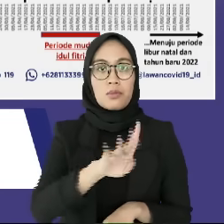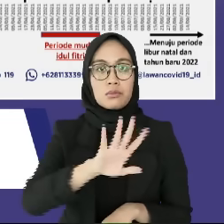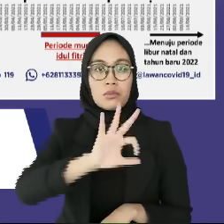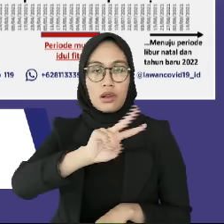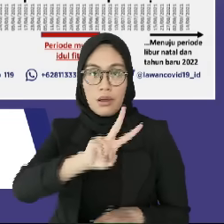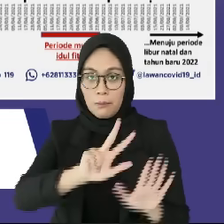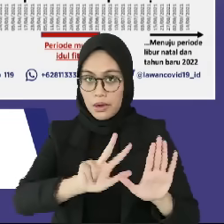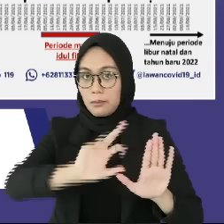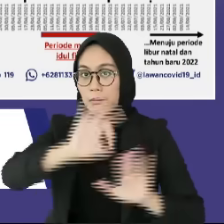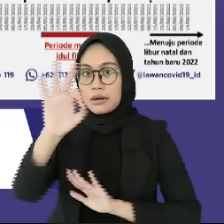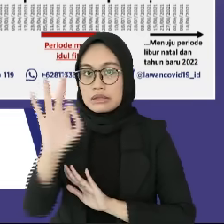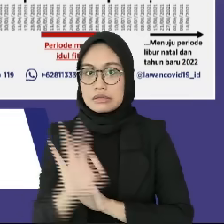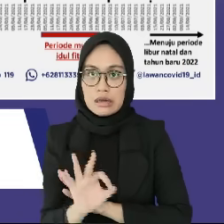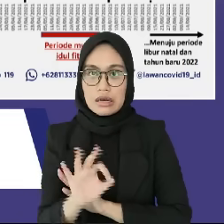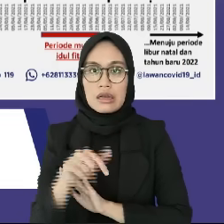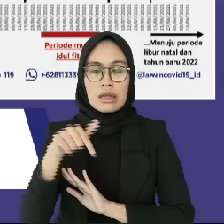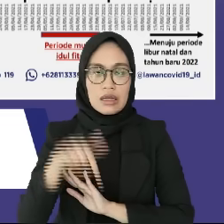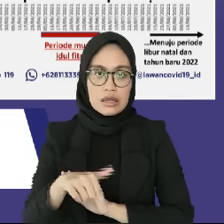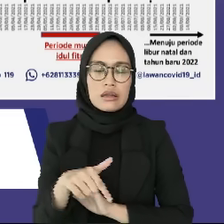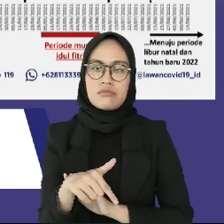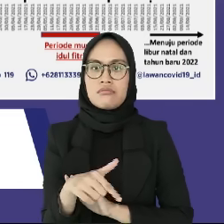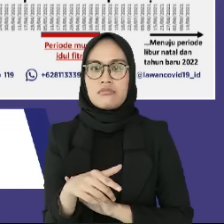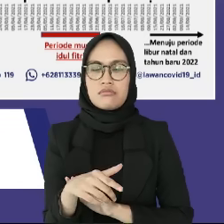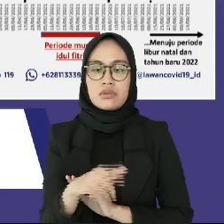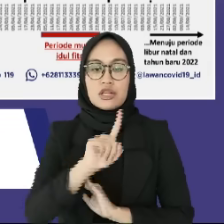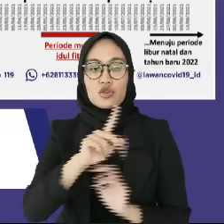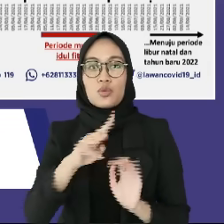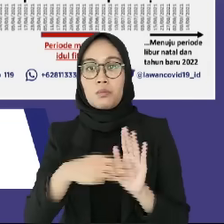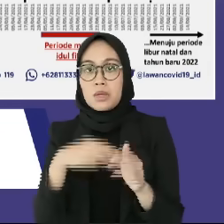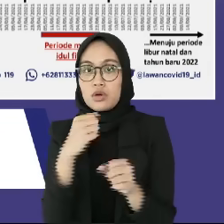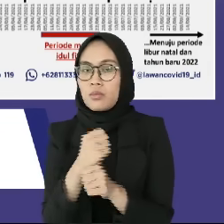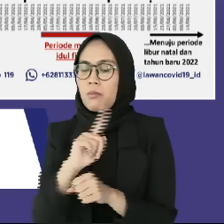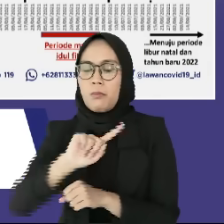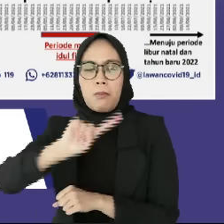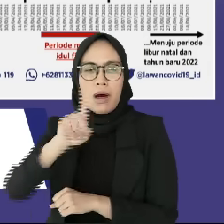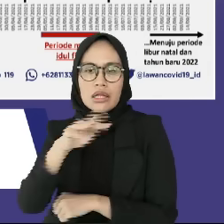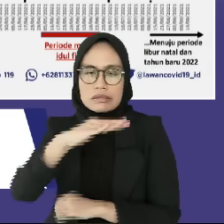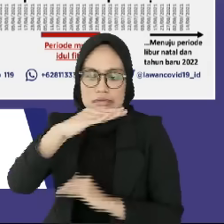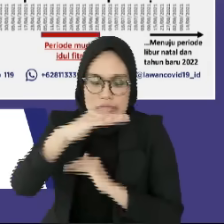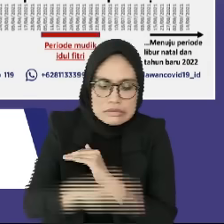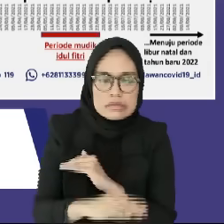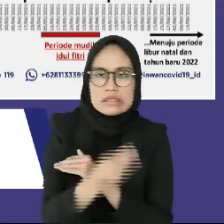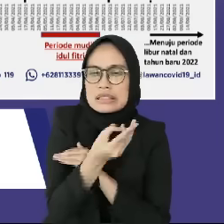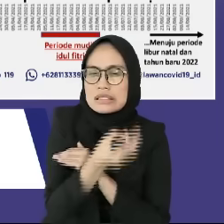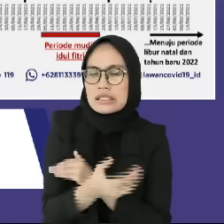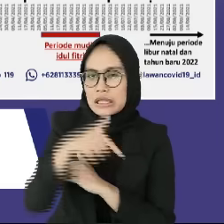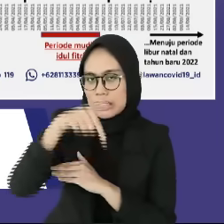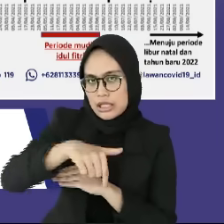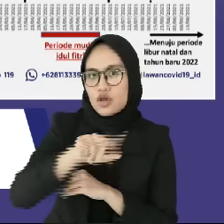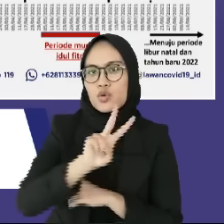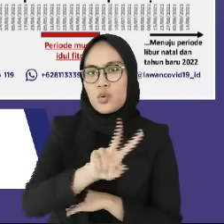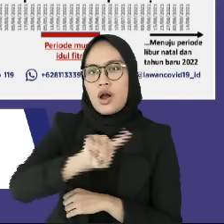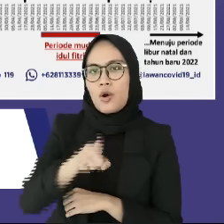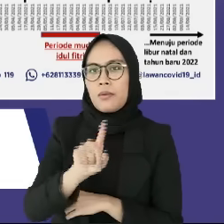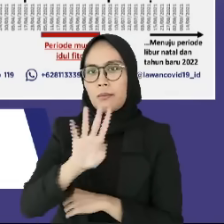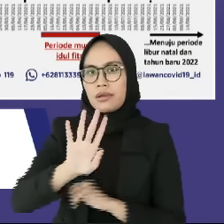2,48%. Ini adalah positivity rate mingguan terendah yang pernah kita capai sepanjang